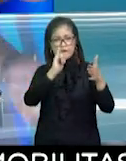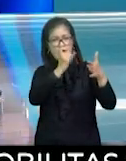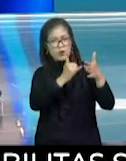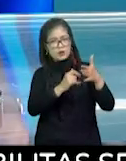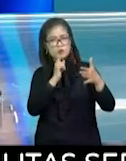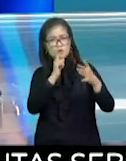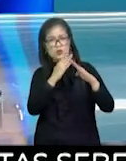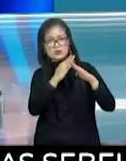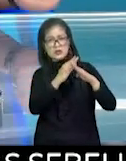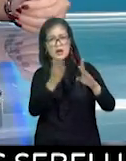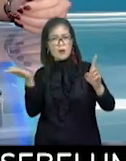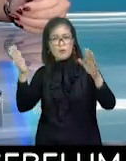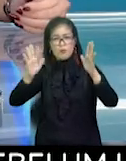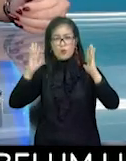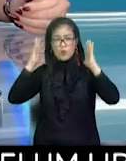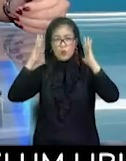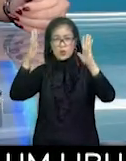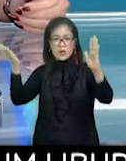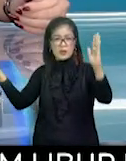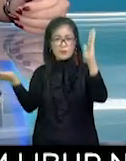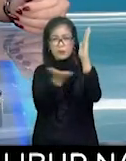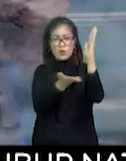yang menyebabkan banjir.